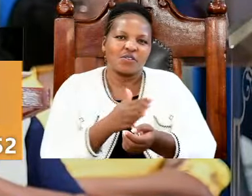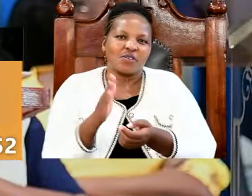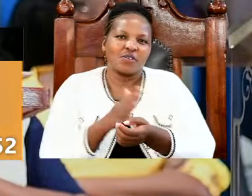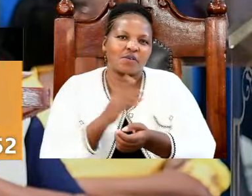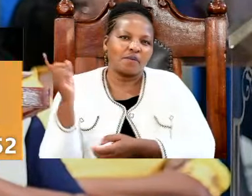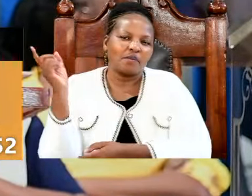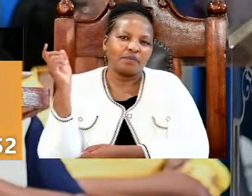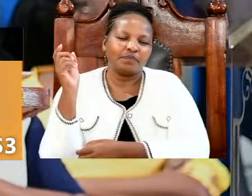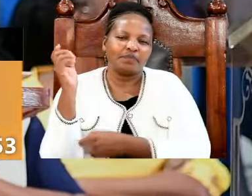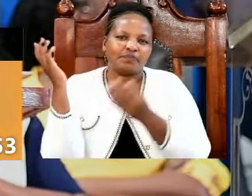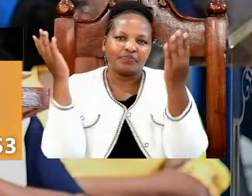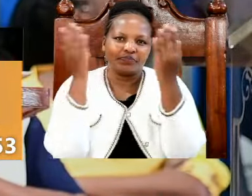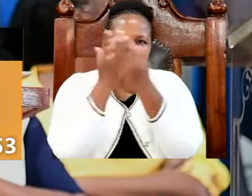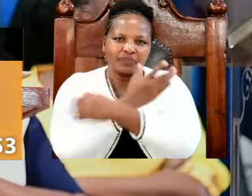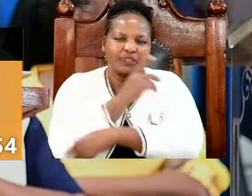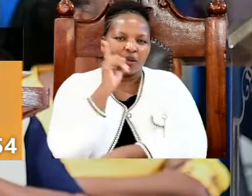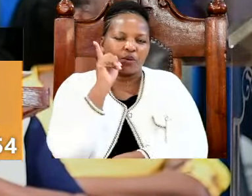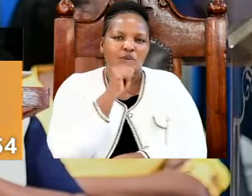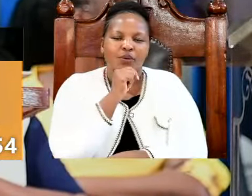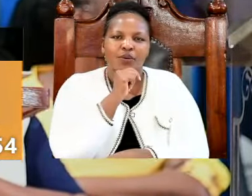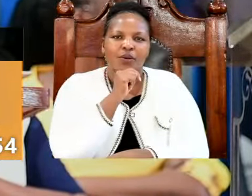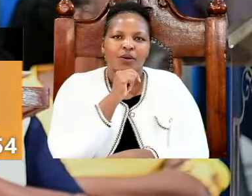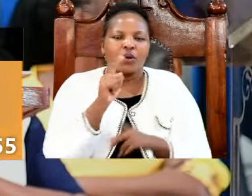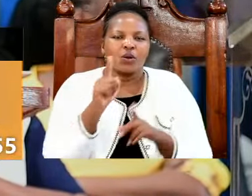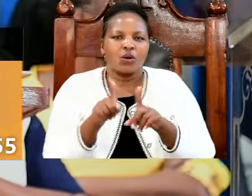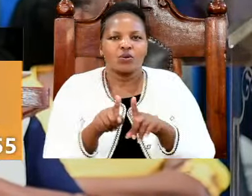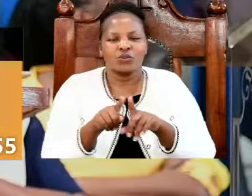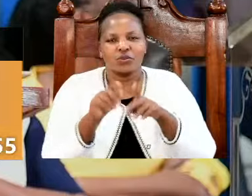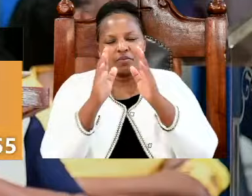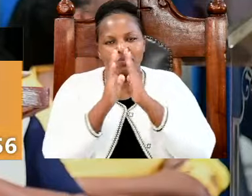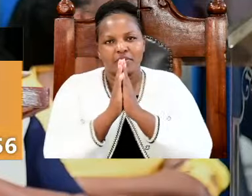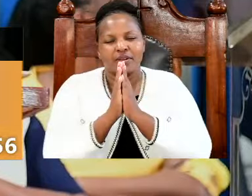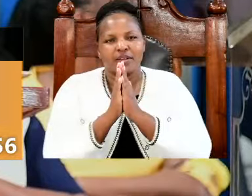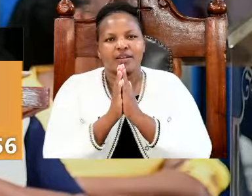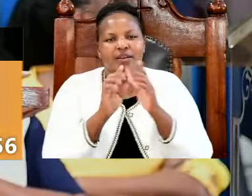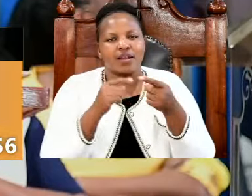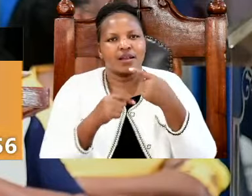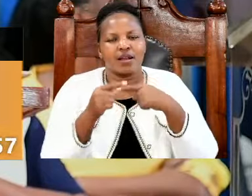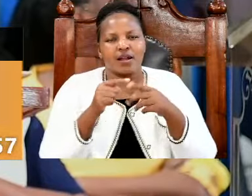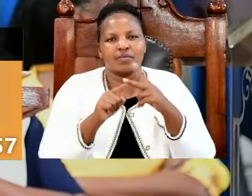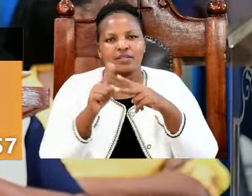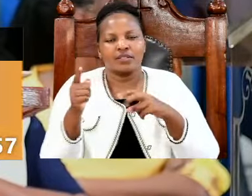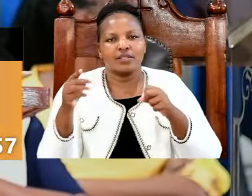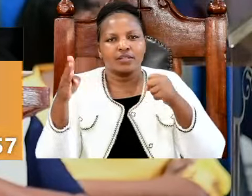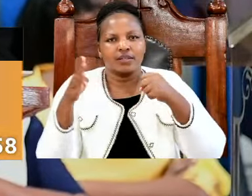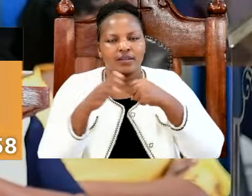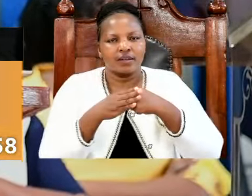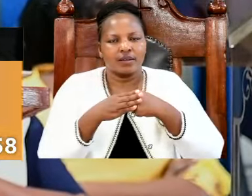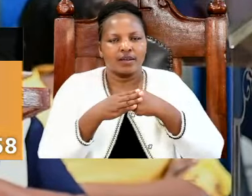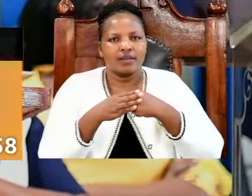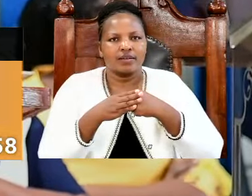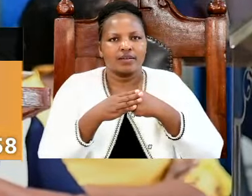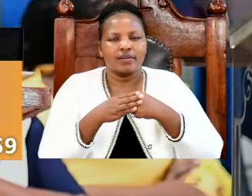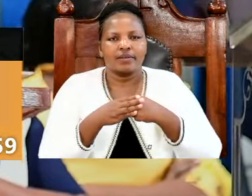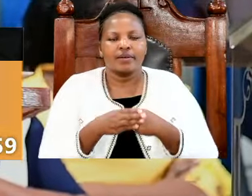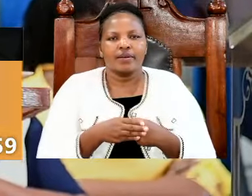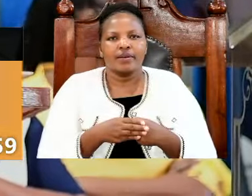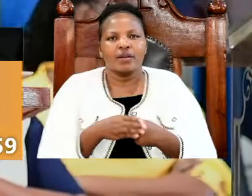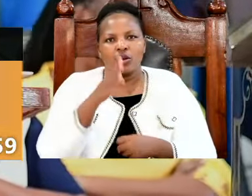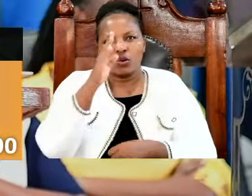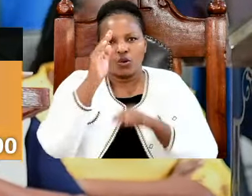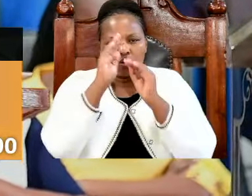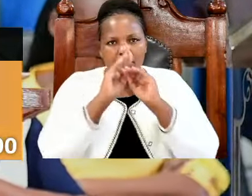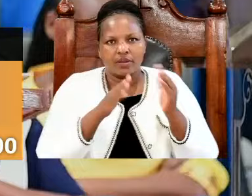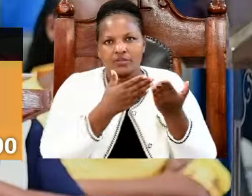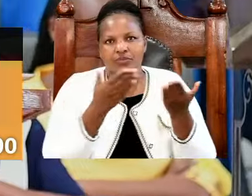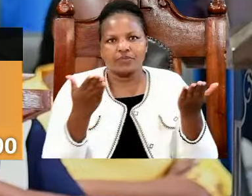night, na pia tutaomba, kwa hivyo tuweza kukubali kukuja kuanzia saa 3 za usiku, na Mungu wetu